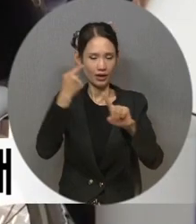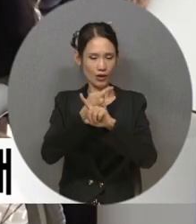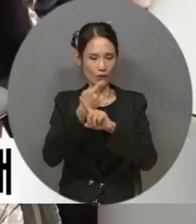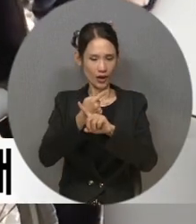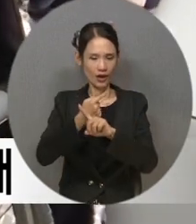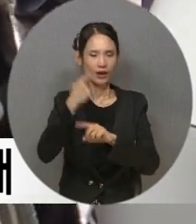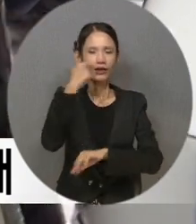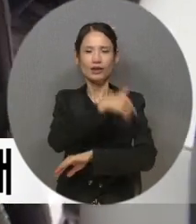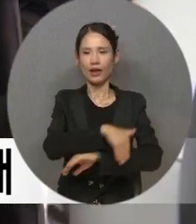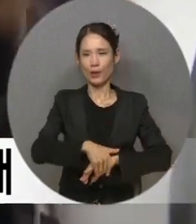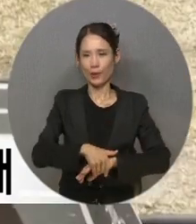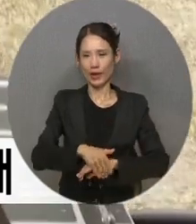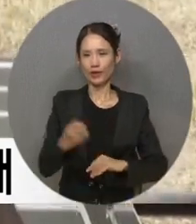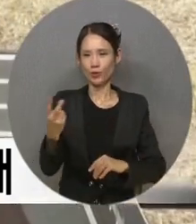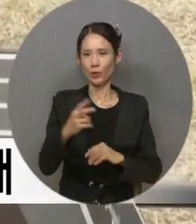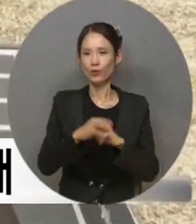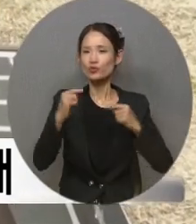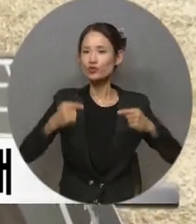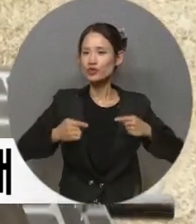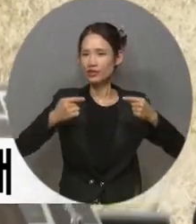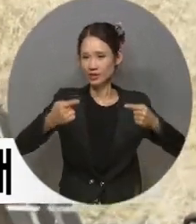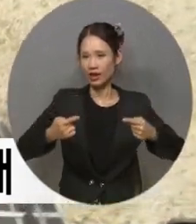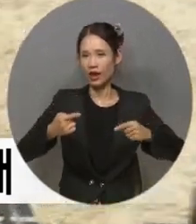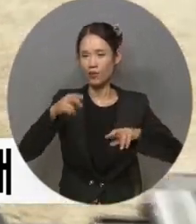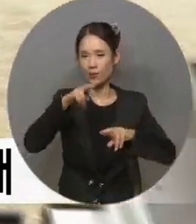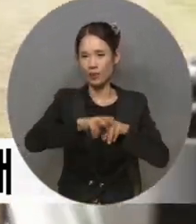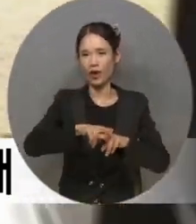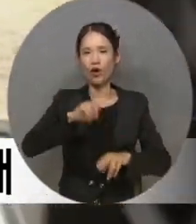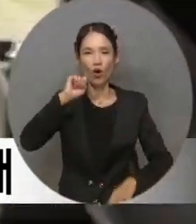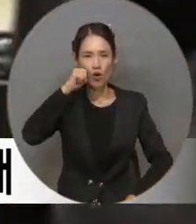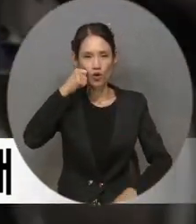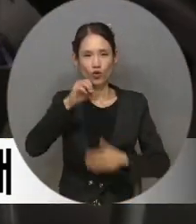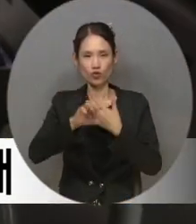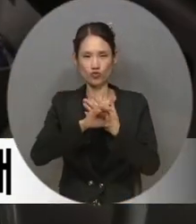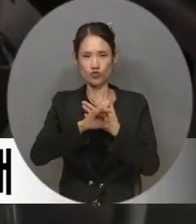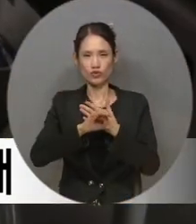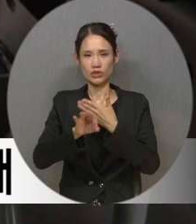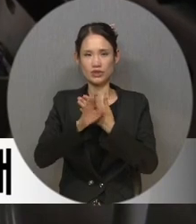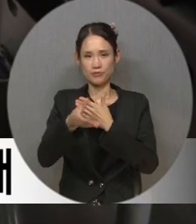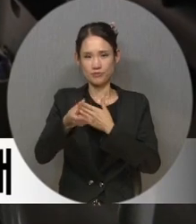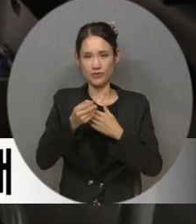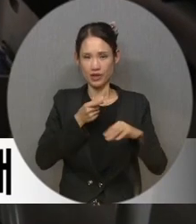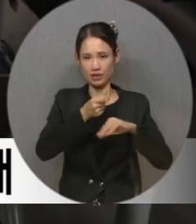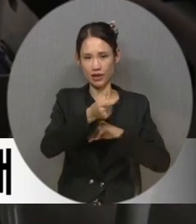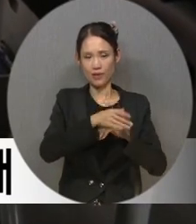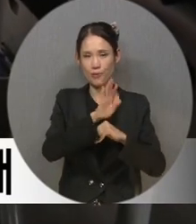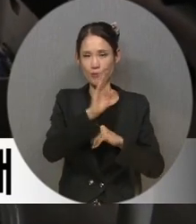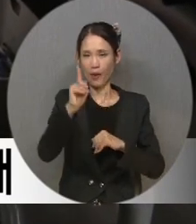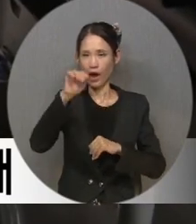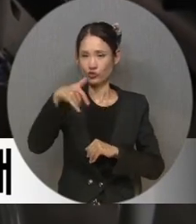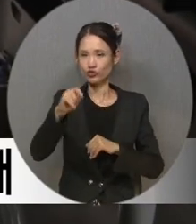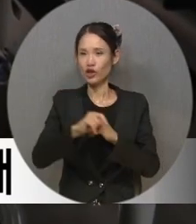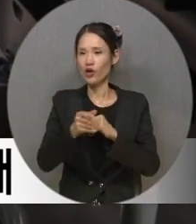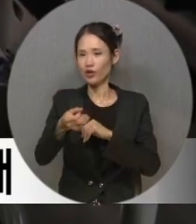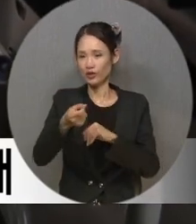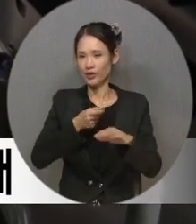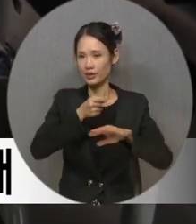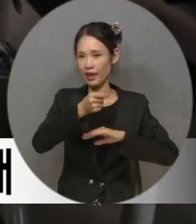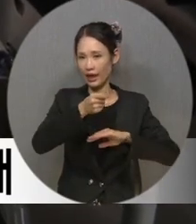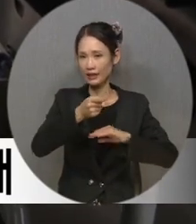계획입니다. 또한 휠체어를 이용하지 않는 장애인을 위한 인차 택시와 바우처 택시도 대폭 확대하는